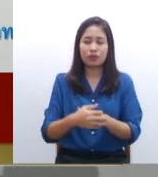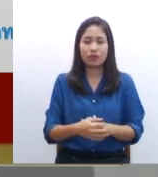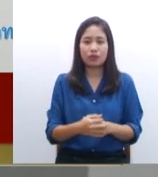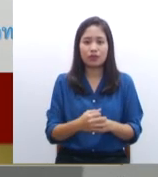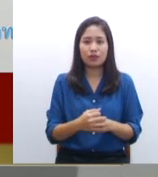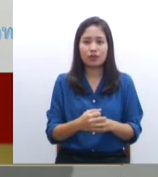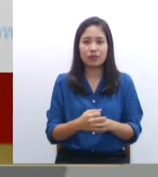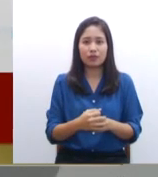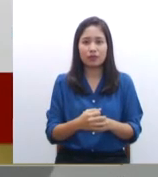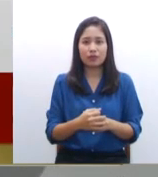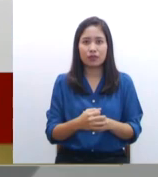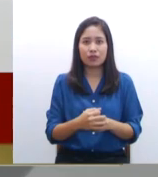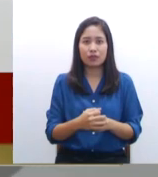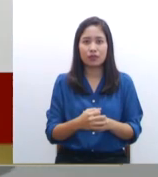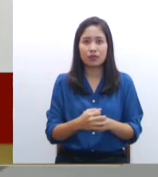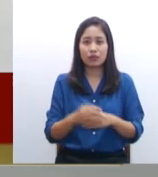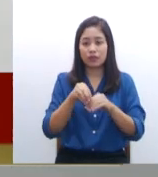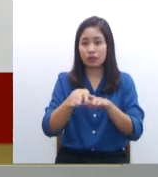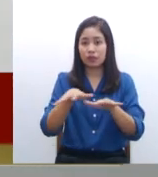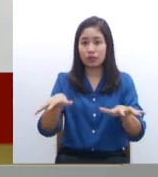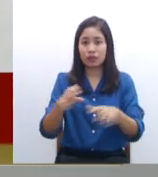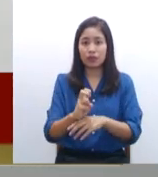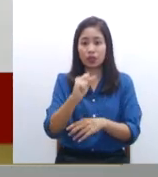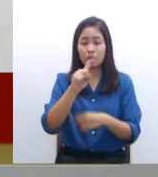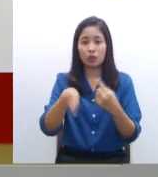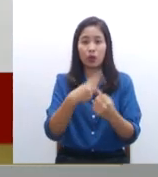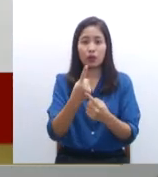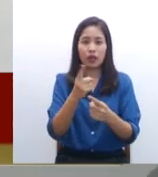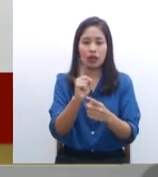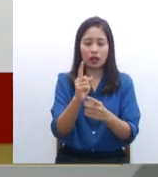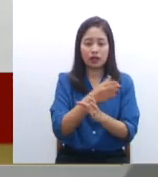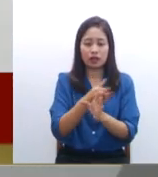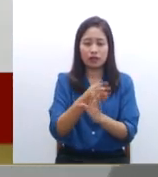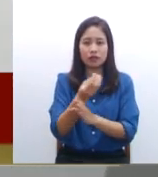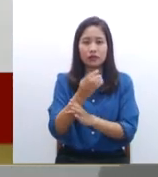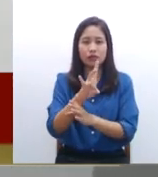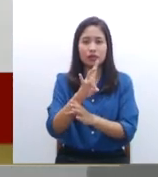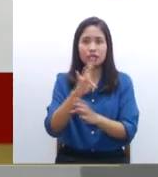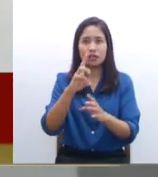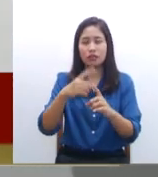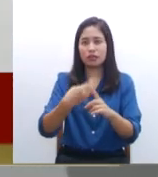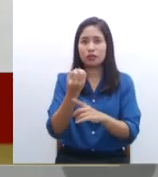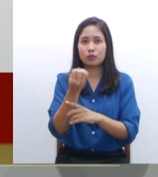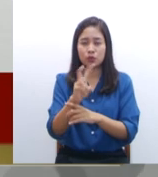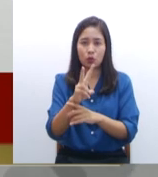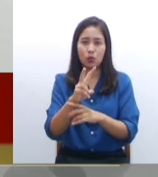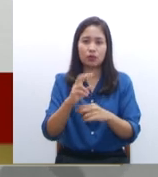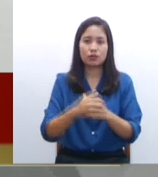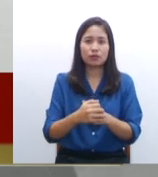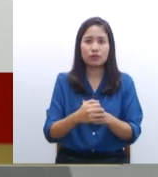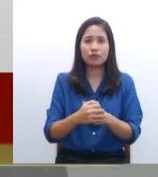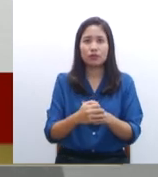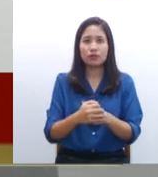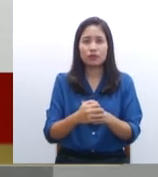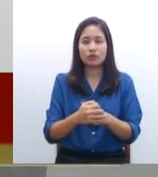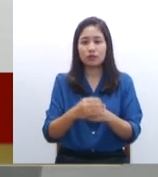ลยีการประกาศผลสอบรอบที่1ภายในวันที่17ธันวาคมพุทธศักราช2562โด